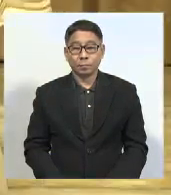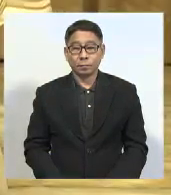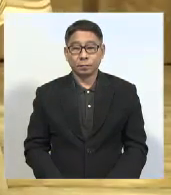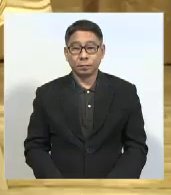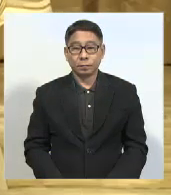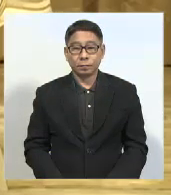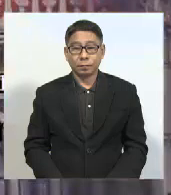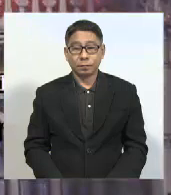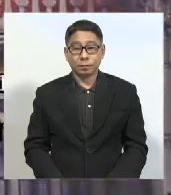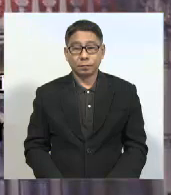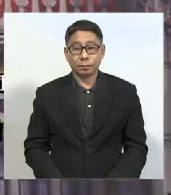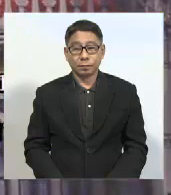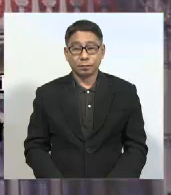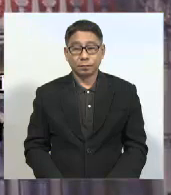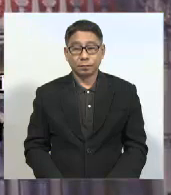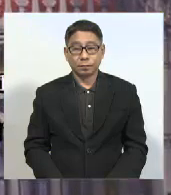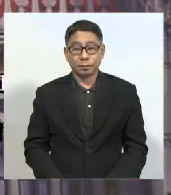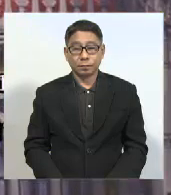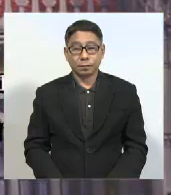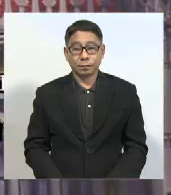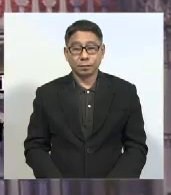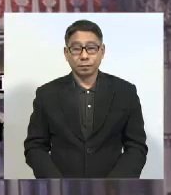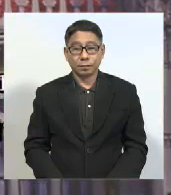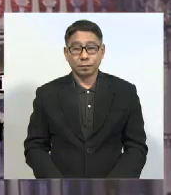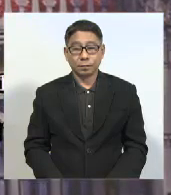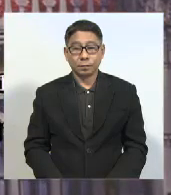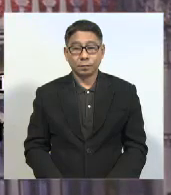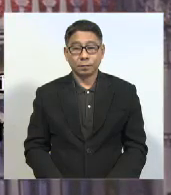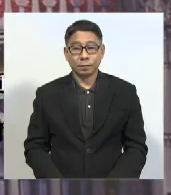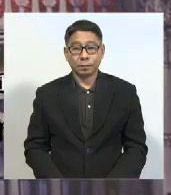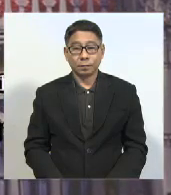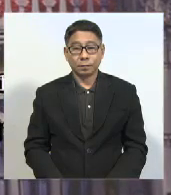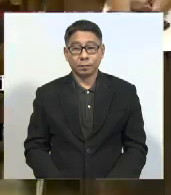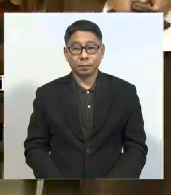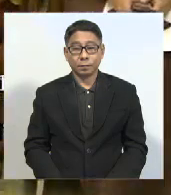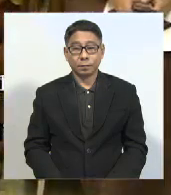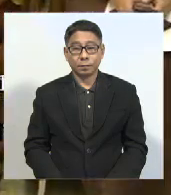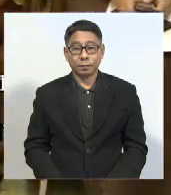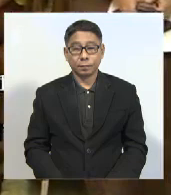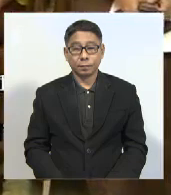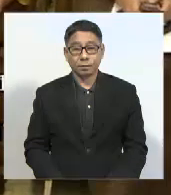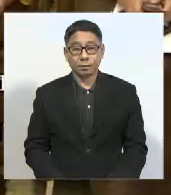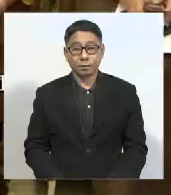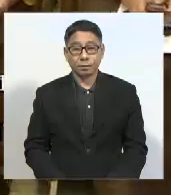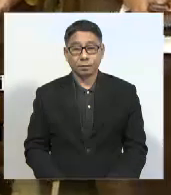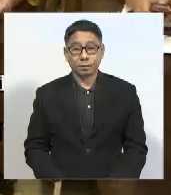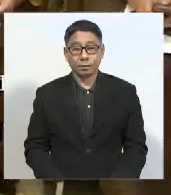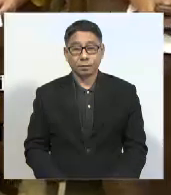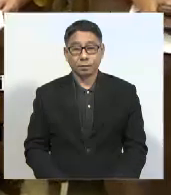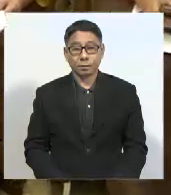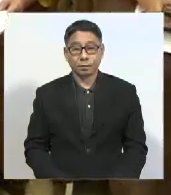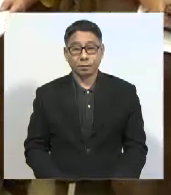รPolítica, económica y cultural en la regiónComo nación multicultural